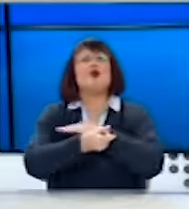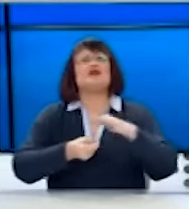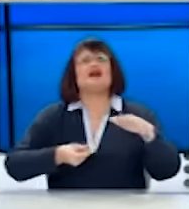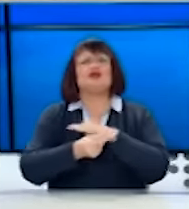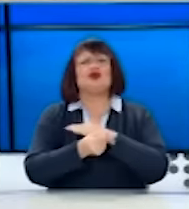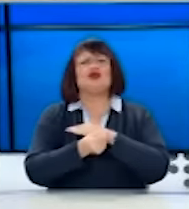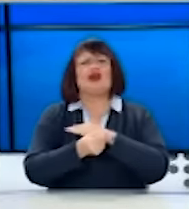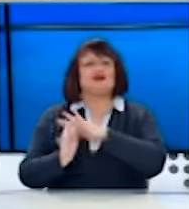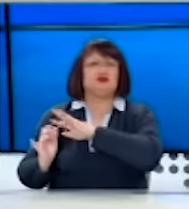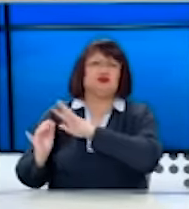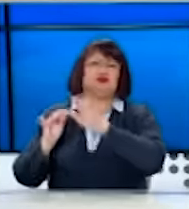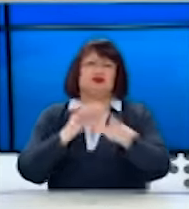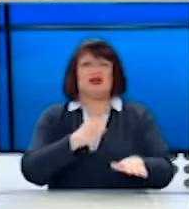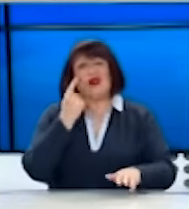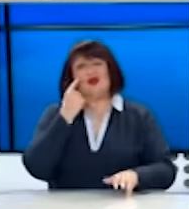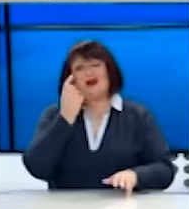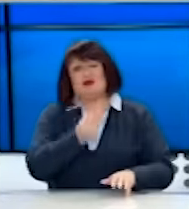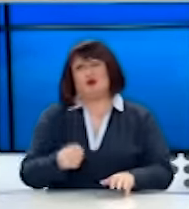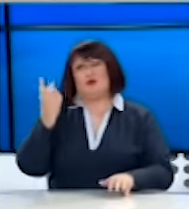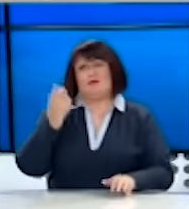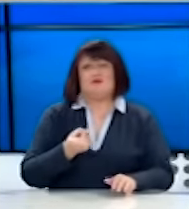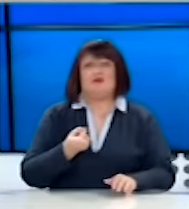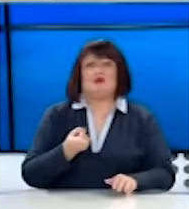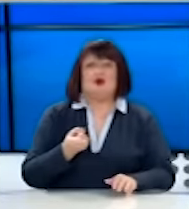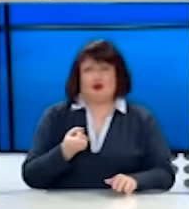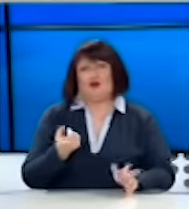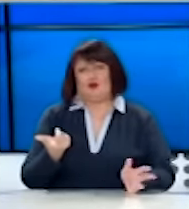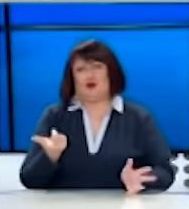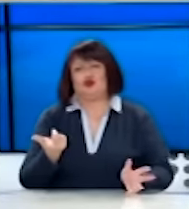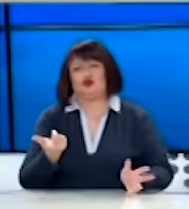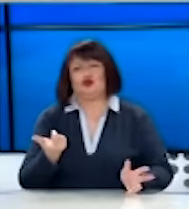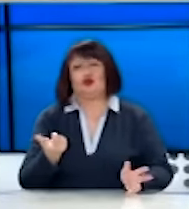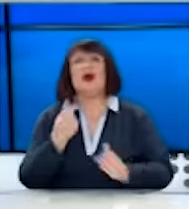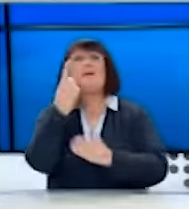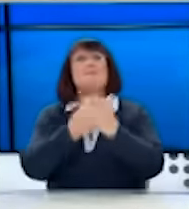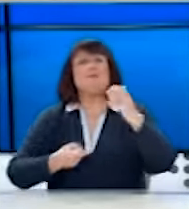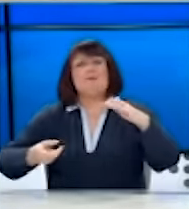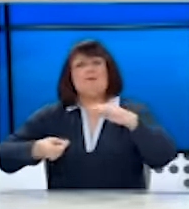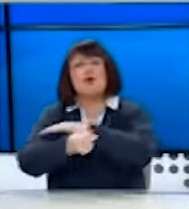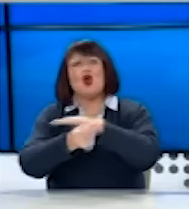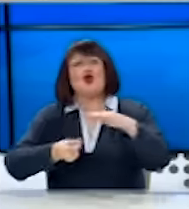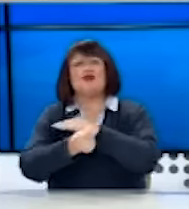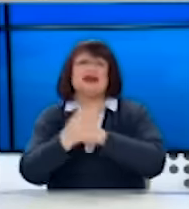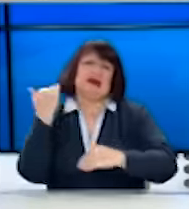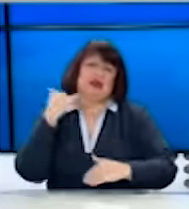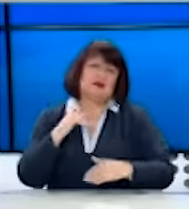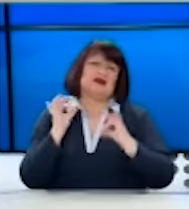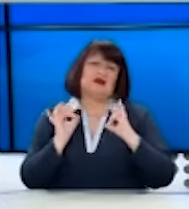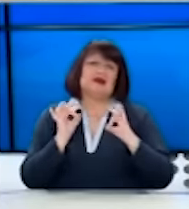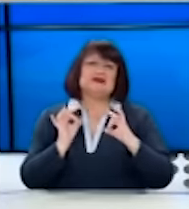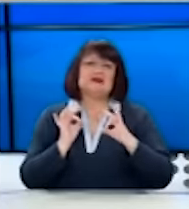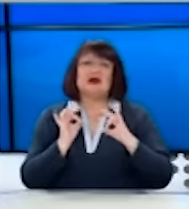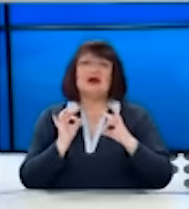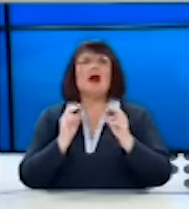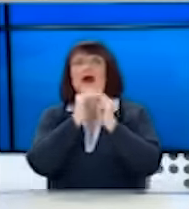που θα έρθει με μαθηματική ακρίβεια. Και βέβαια, εκτός από τους ίδιους τους πρόσφυγες που είναι τα πρώτα θύματα, τις συνέπειες